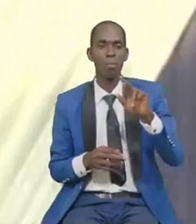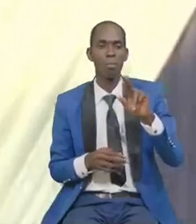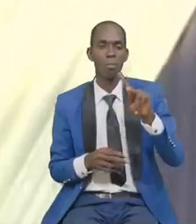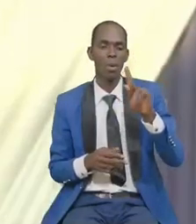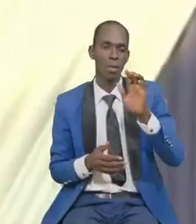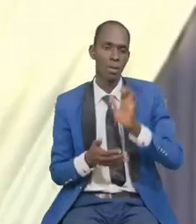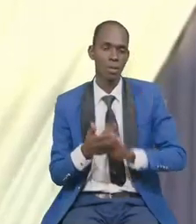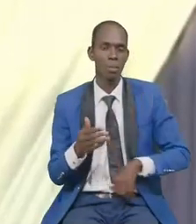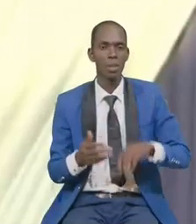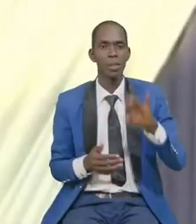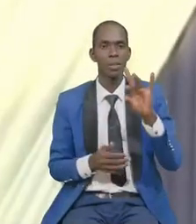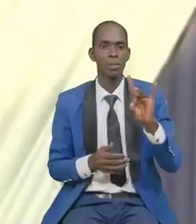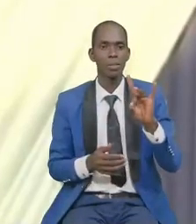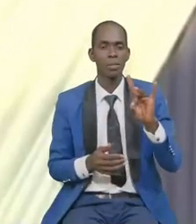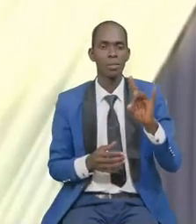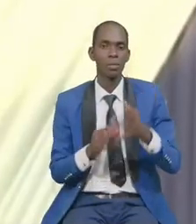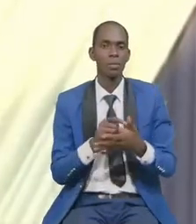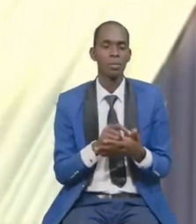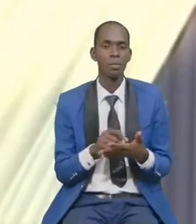En Marc 8,